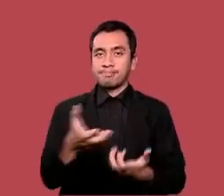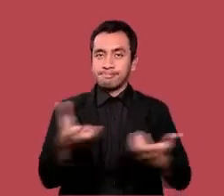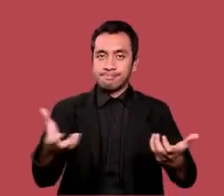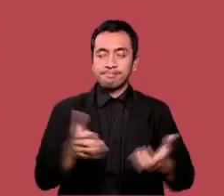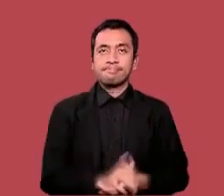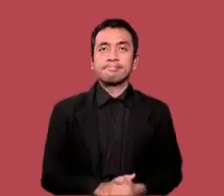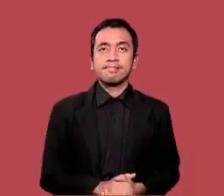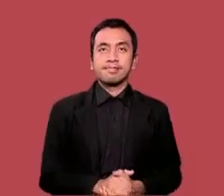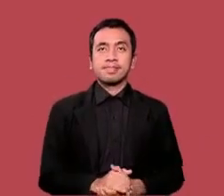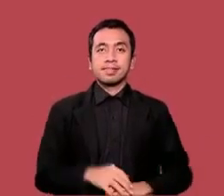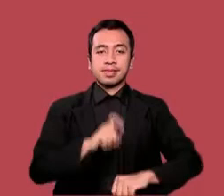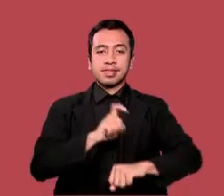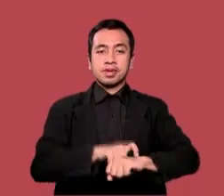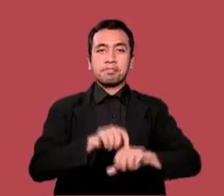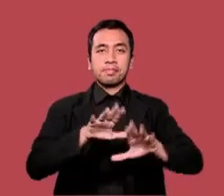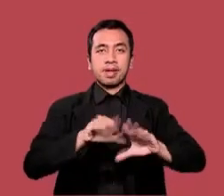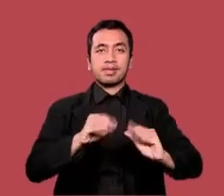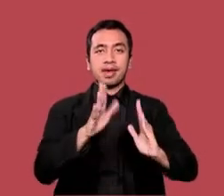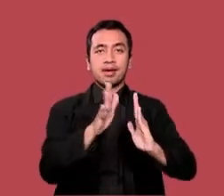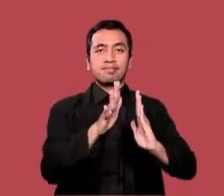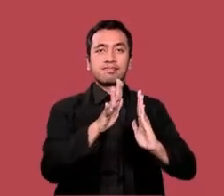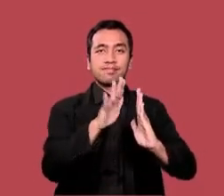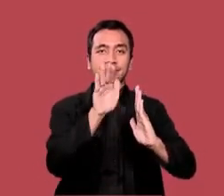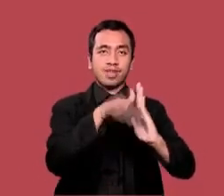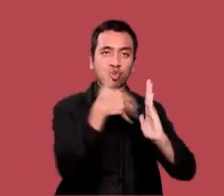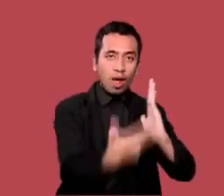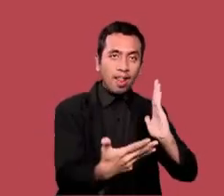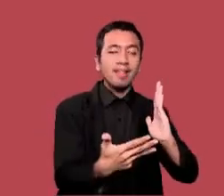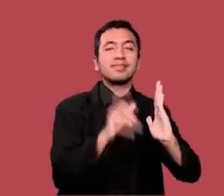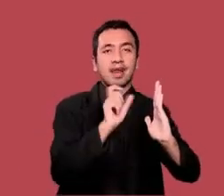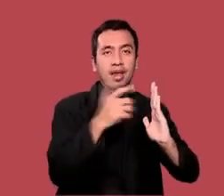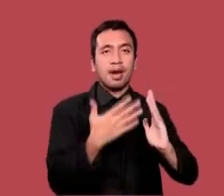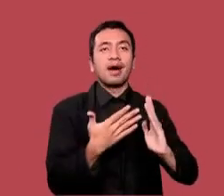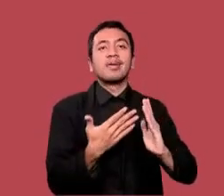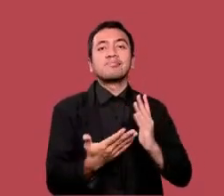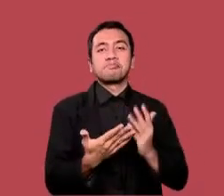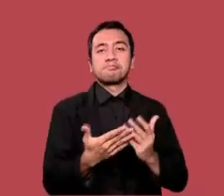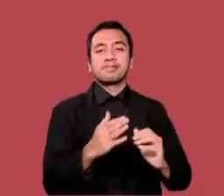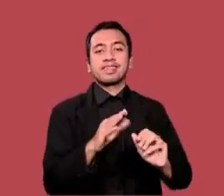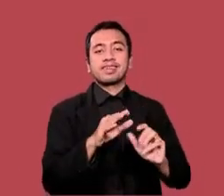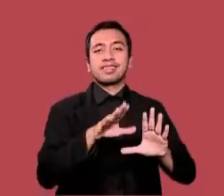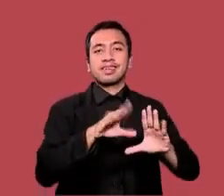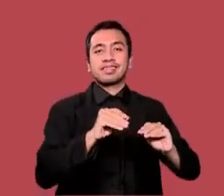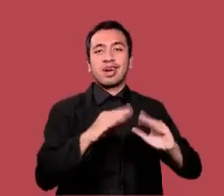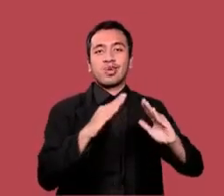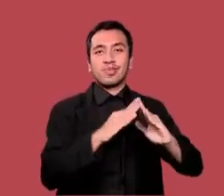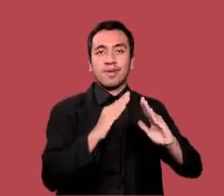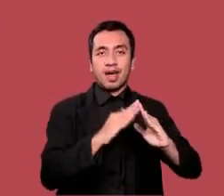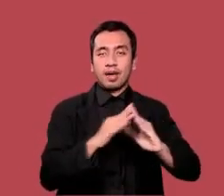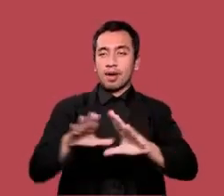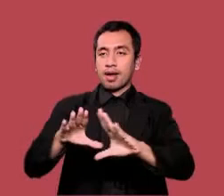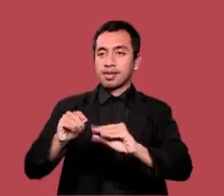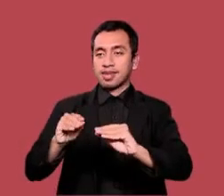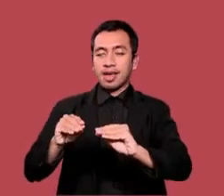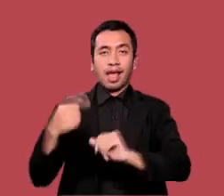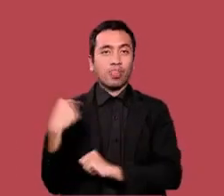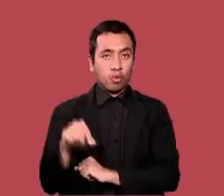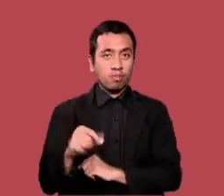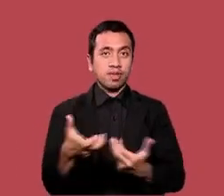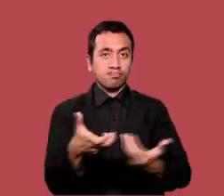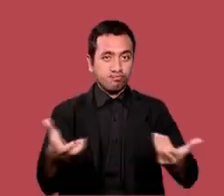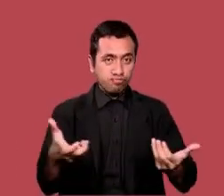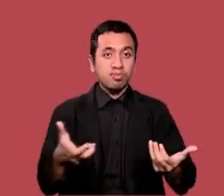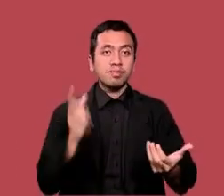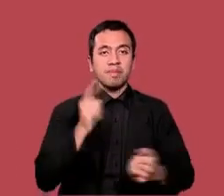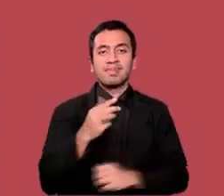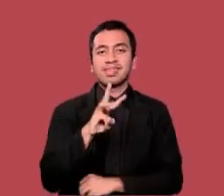pengaturan jam kerja ini diikuti oleh optimalisasi penerapan kerja dari rumah atau web from home yang selama tiga bulan belakangan ini